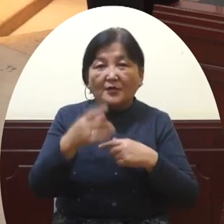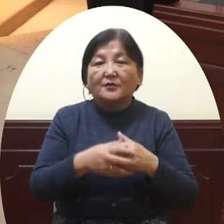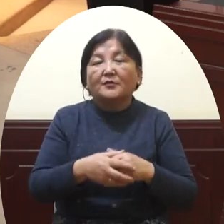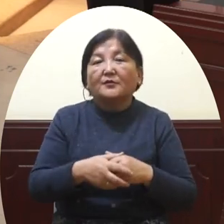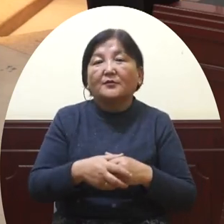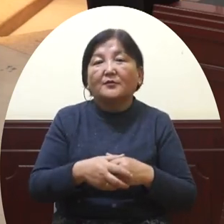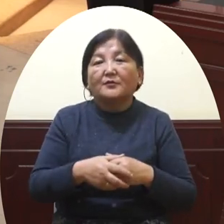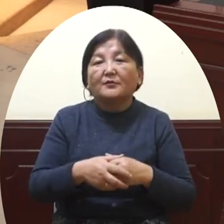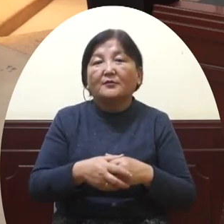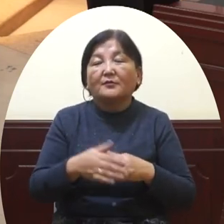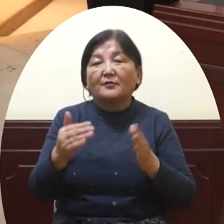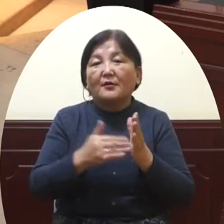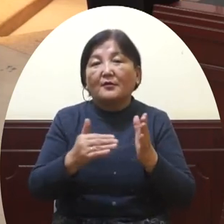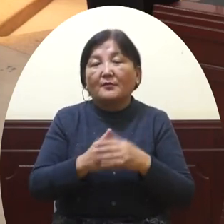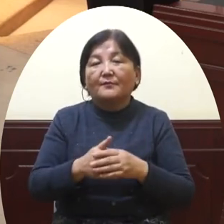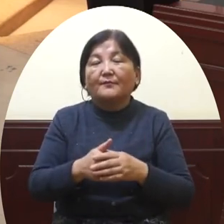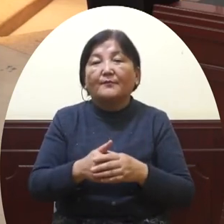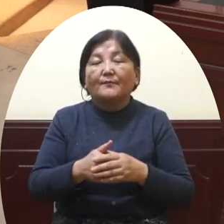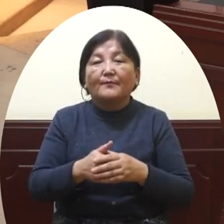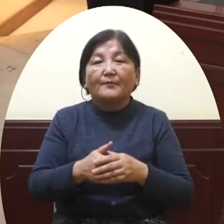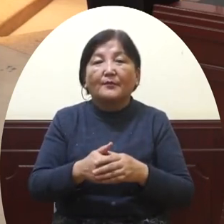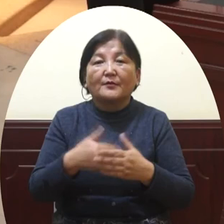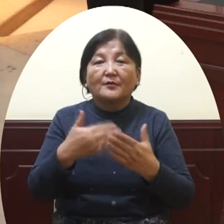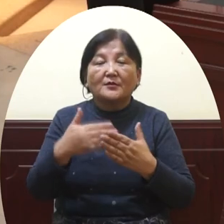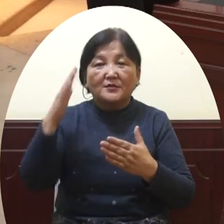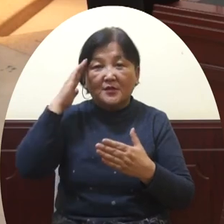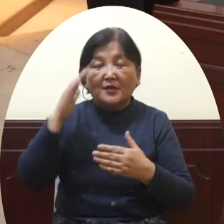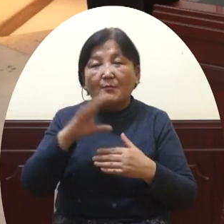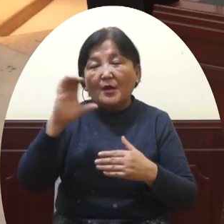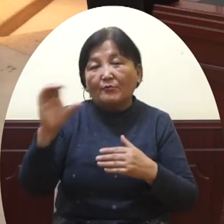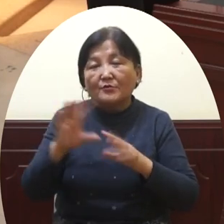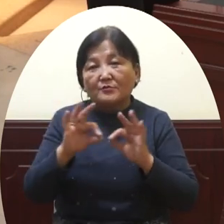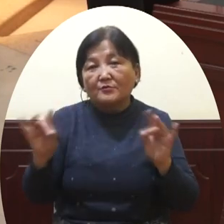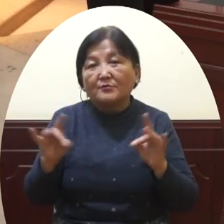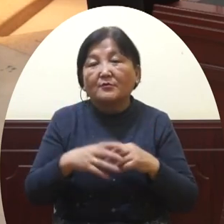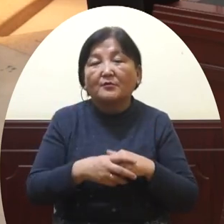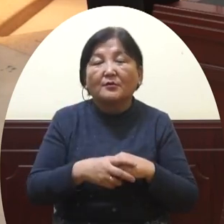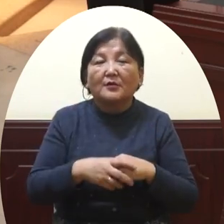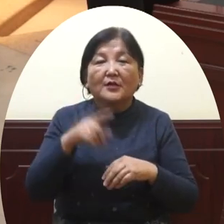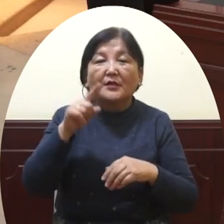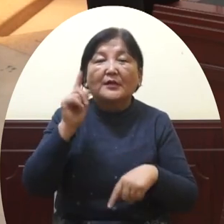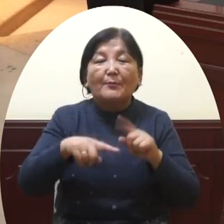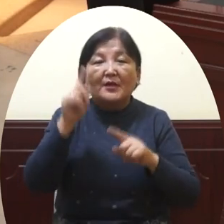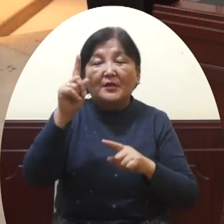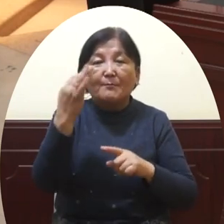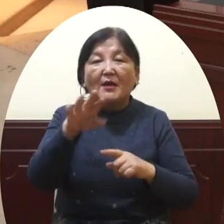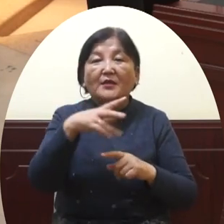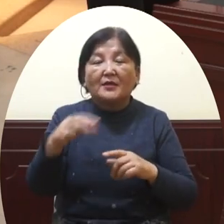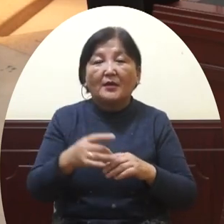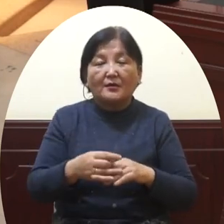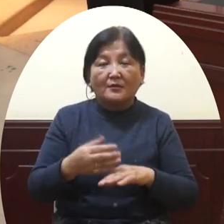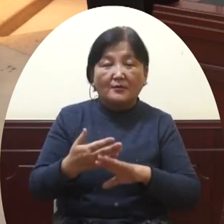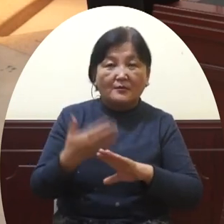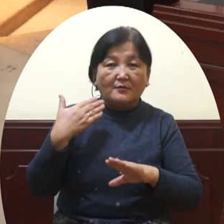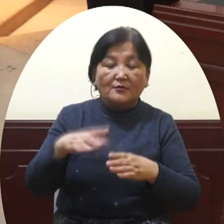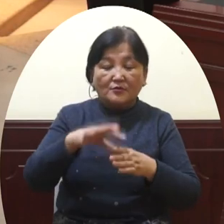хэмжээ байдлыг тав болгох за цэргийн аймаг болоод одоо хорих байгууллагууд байгаа гэдэг юм уу ямар нэгэн байдлаар нөхцөлөөс